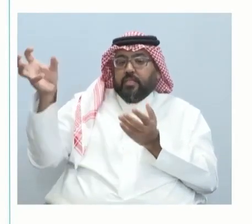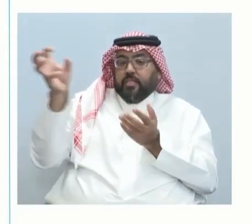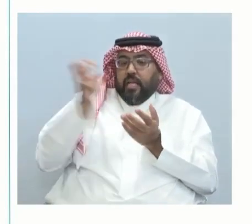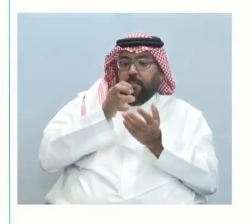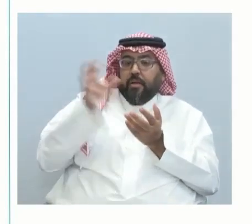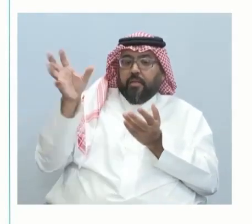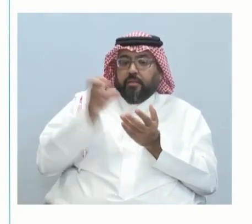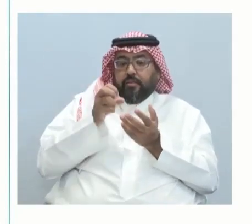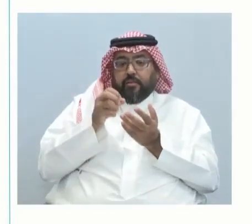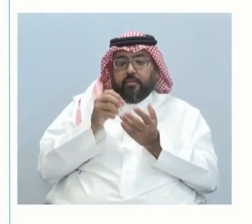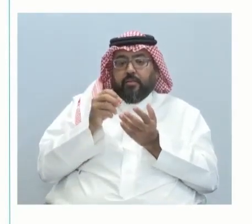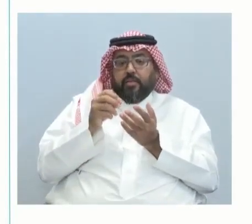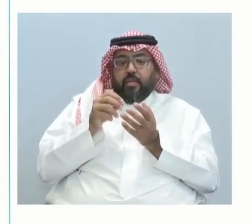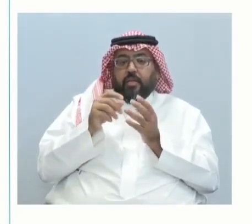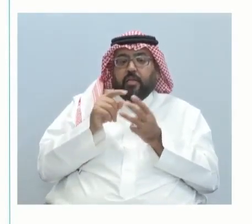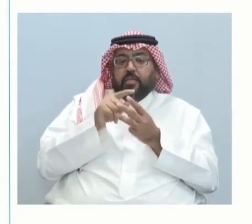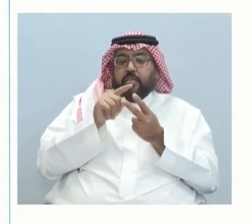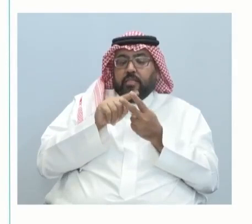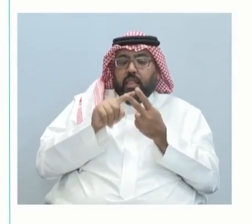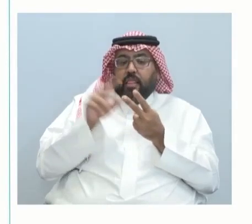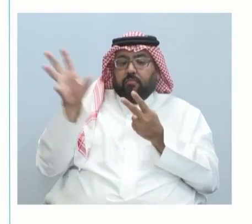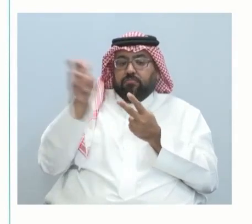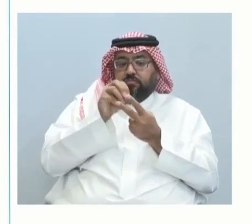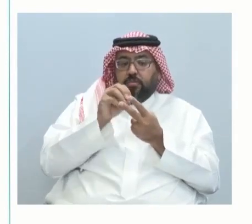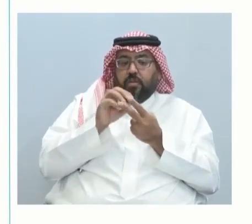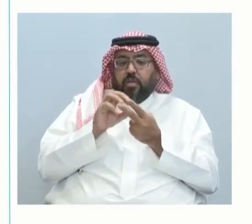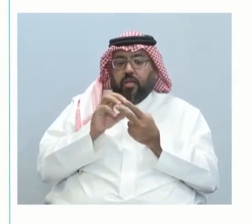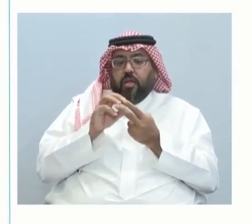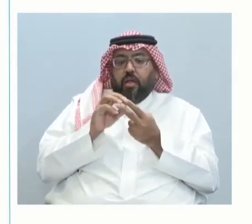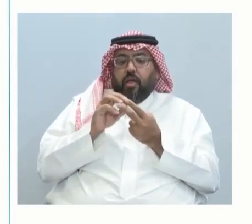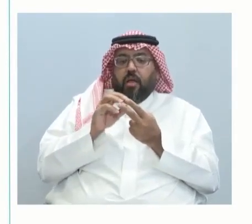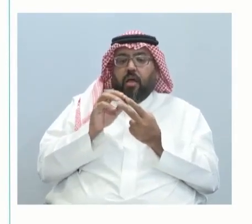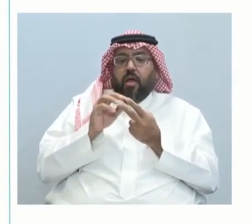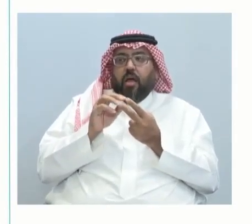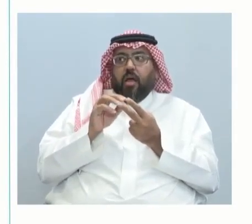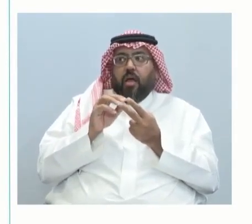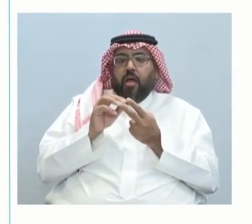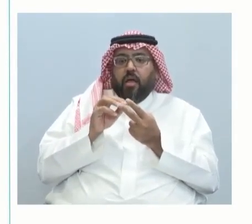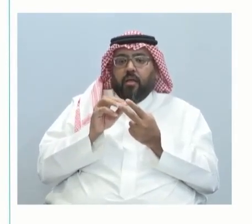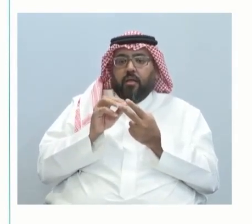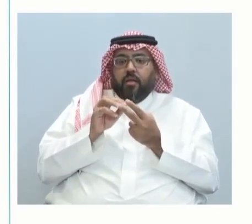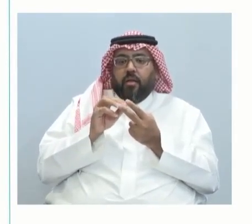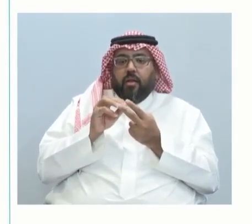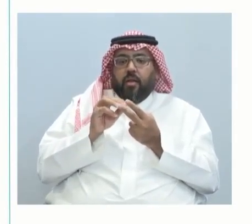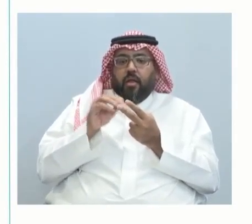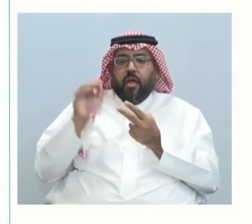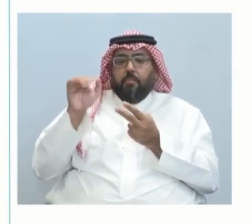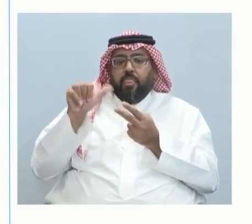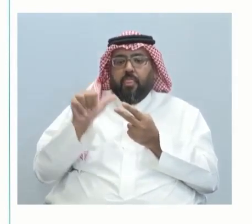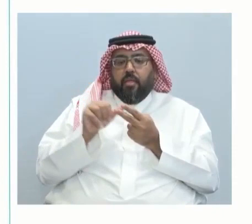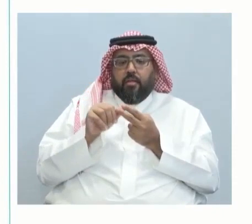تستقبل ايش الزوج من الالكترونات اي بمعنى اصح انه لا تحتوي على زوج من الالكترونات هي ايش هي حمض هي